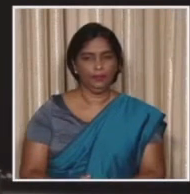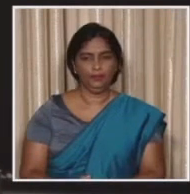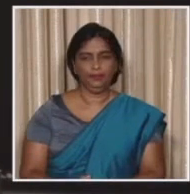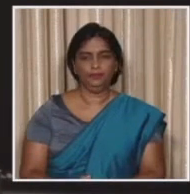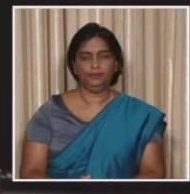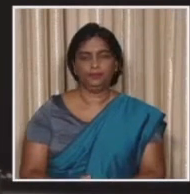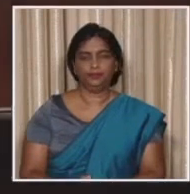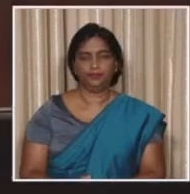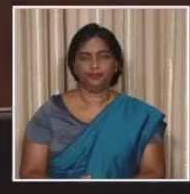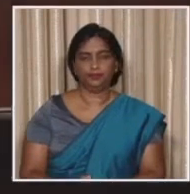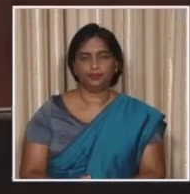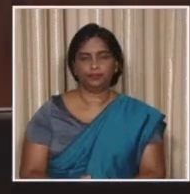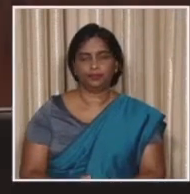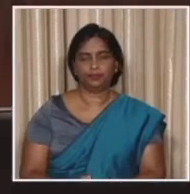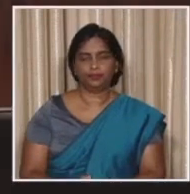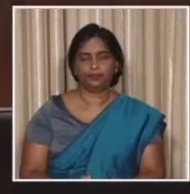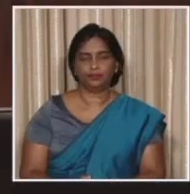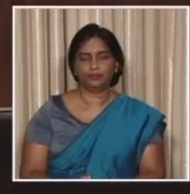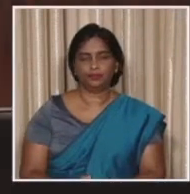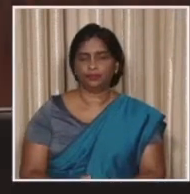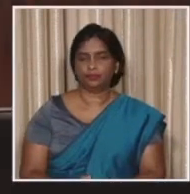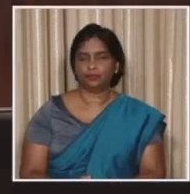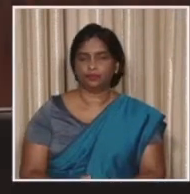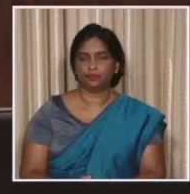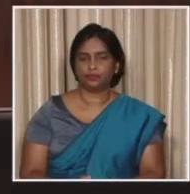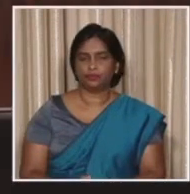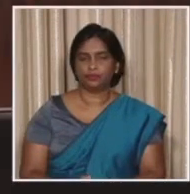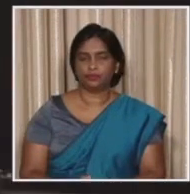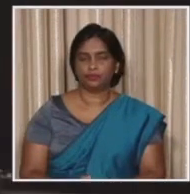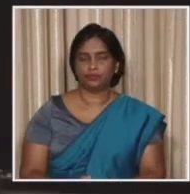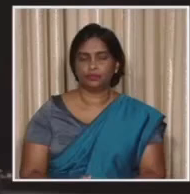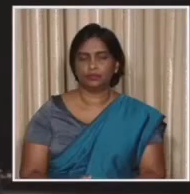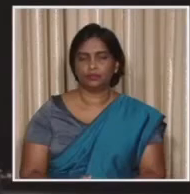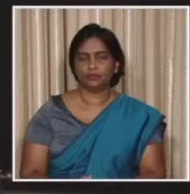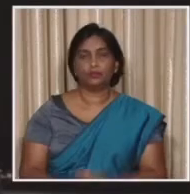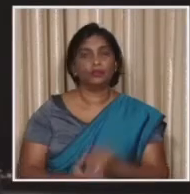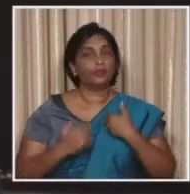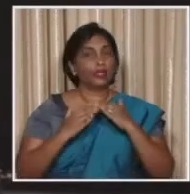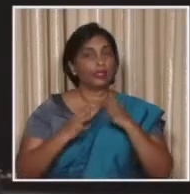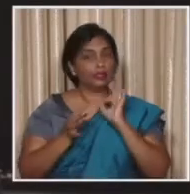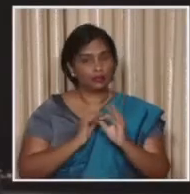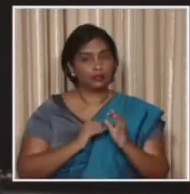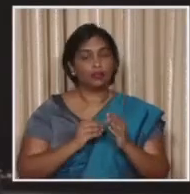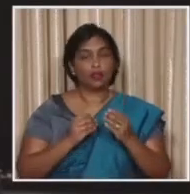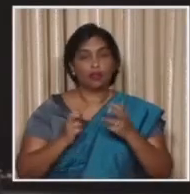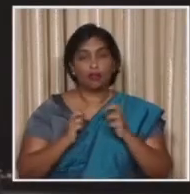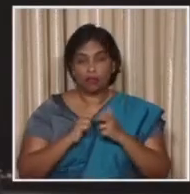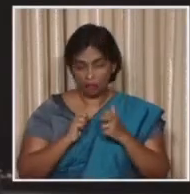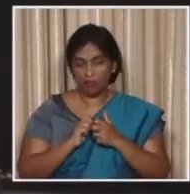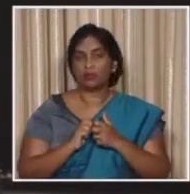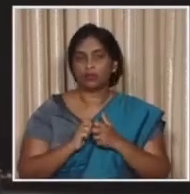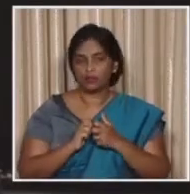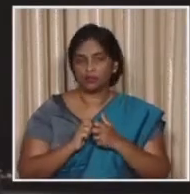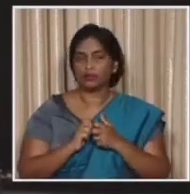හරි. බොහොම ඉස්සුදෙන් ඔය ප්‍රශ්නේ. නෑ නෑ, ඒක තමයි අපේ ගෙවල් ගිනි තිබ්බ ඒ හානියටපත් වුණ මන්ත්‍රීවරුන්ගේ.